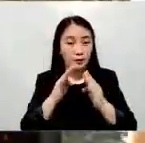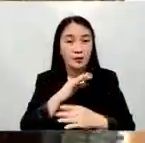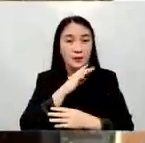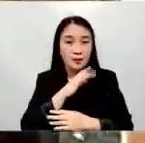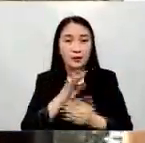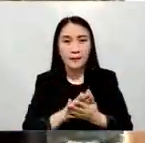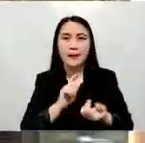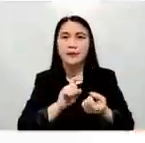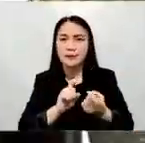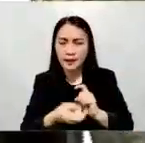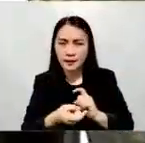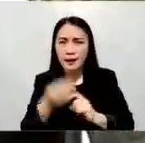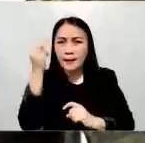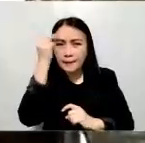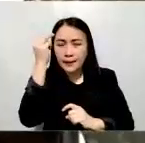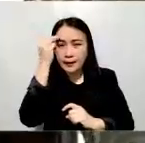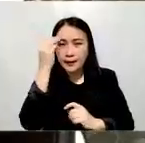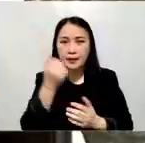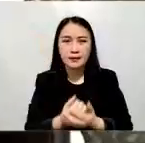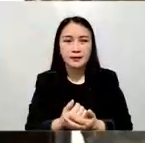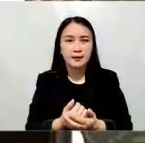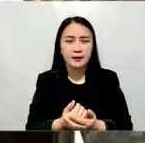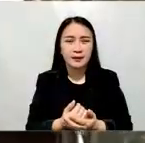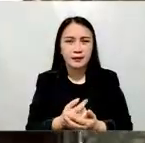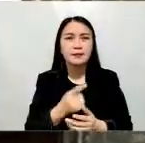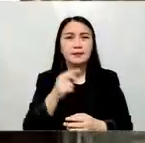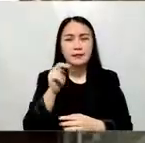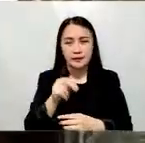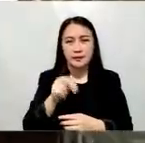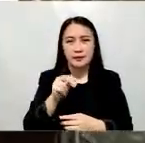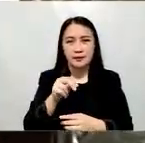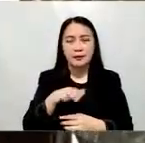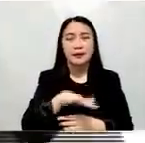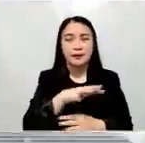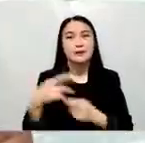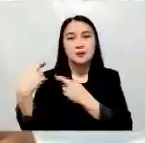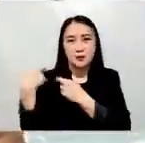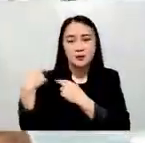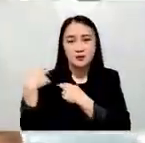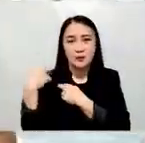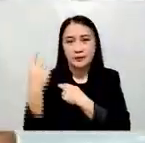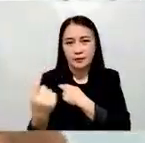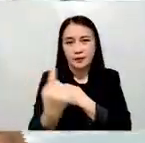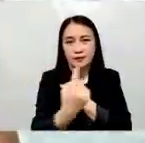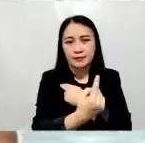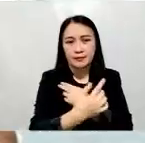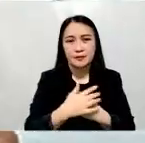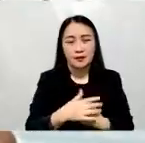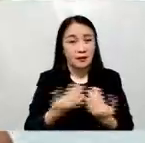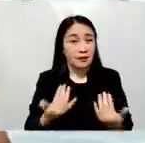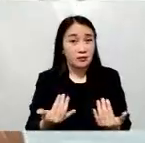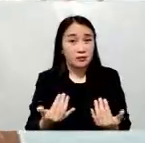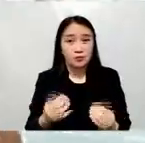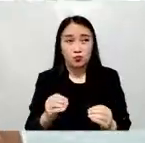ng mindset ng tao, kailangan po talaga maging responsibilidad ng bawat isa. Ngayon parang nawala ng